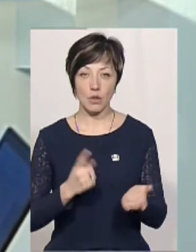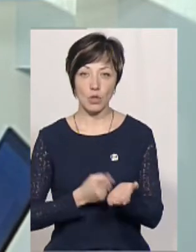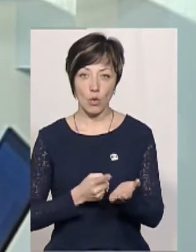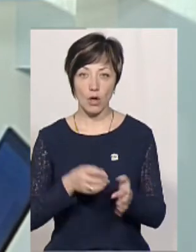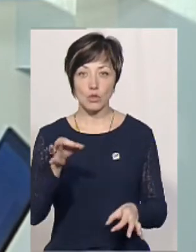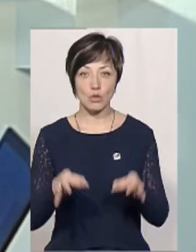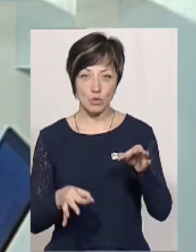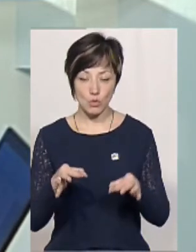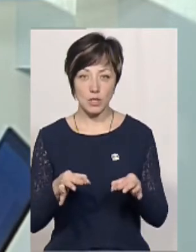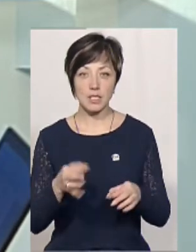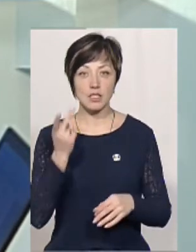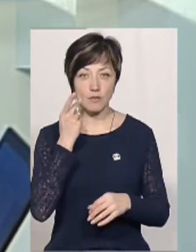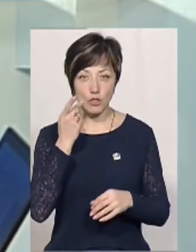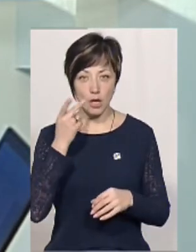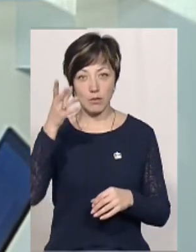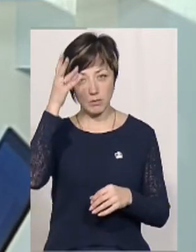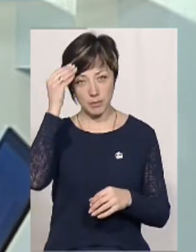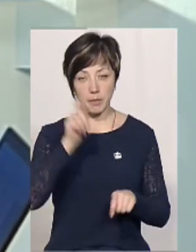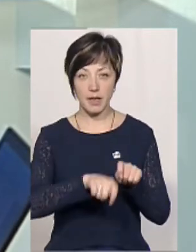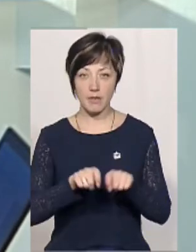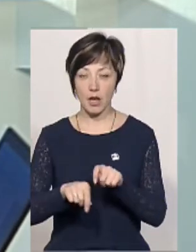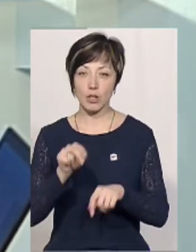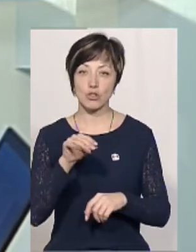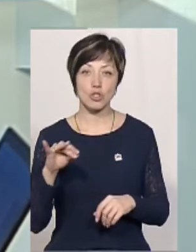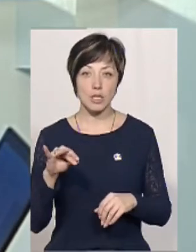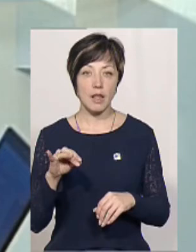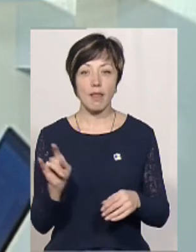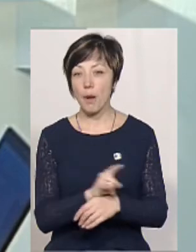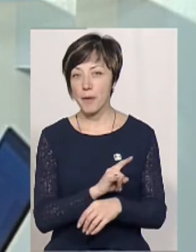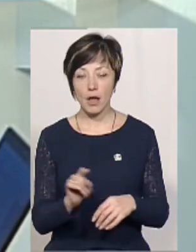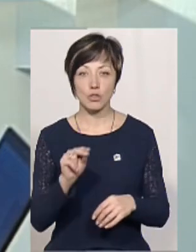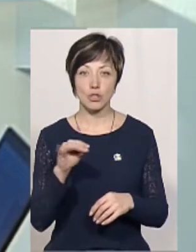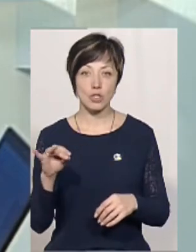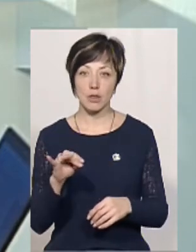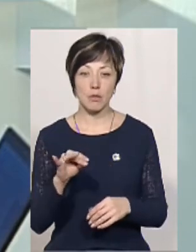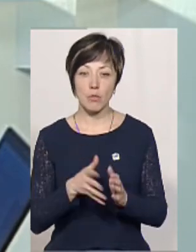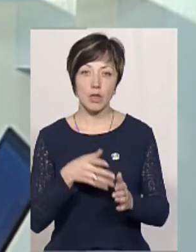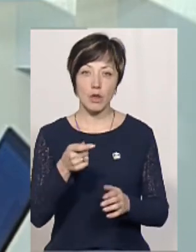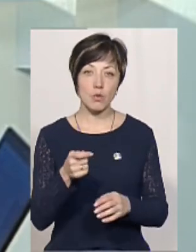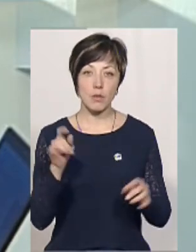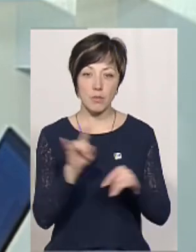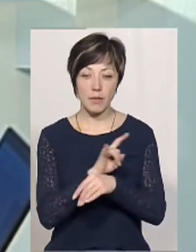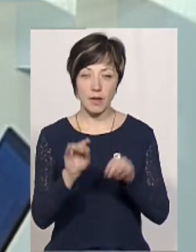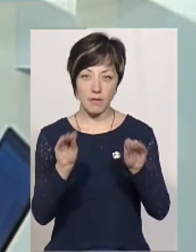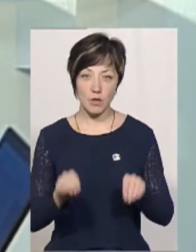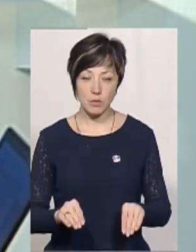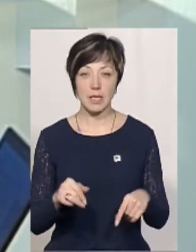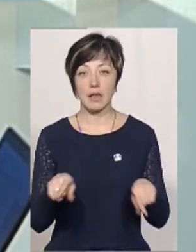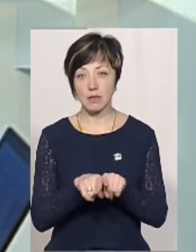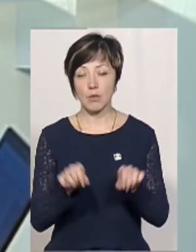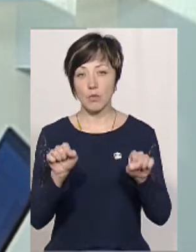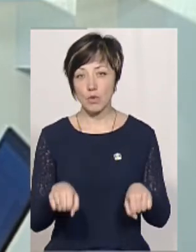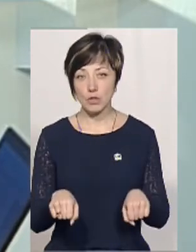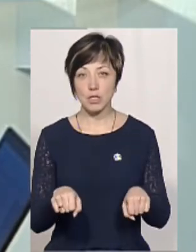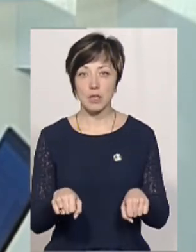які суд зазвичай перевіряє, чи вони не брешуть, чи не подають якісь недостовірні відомості. І так само